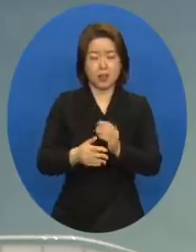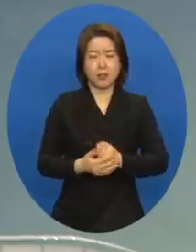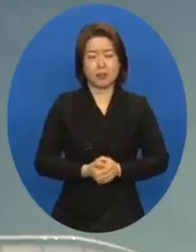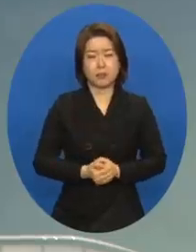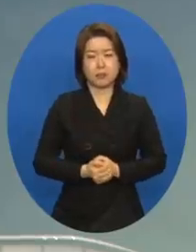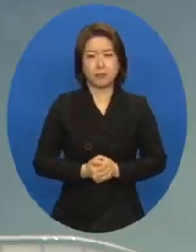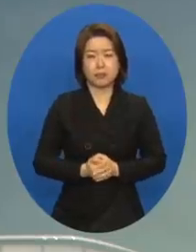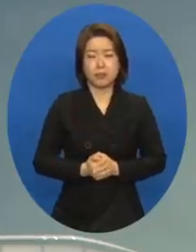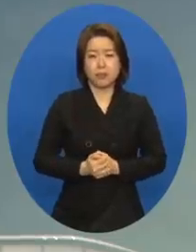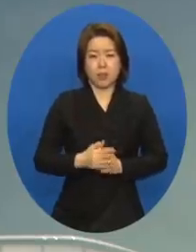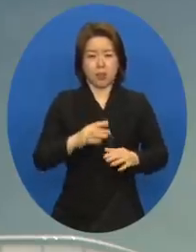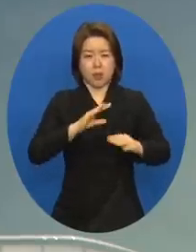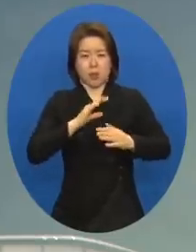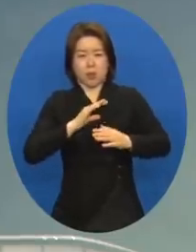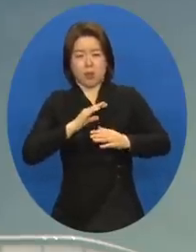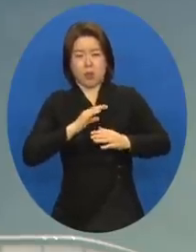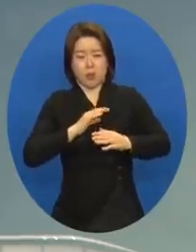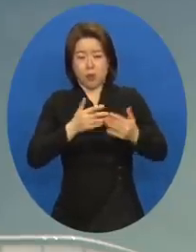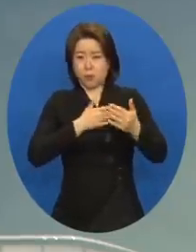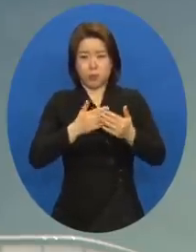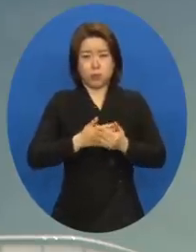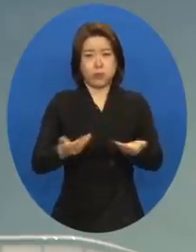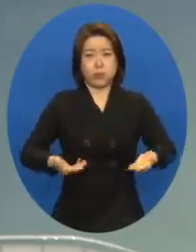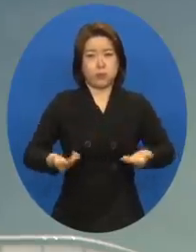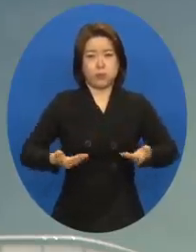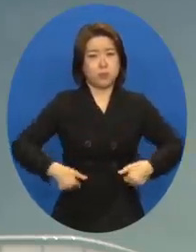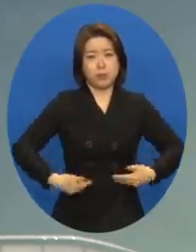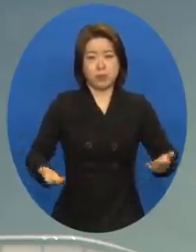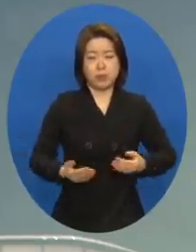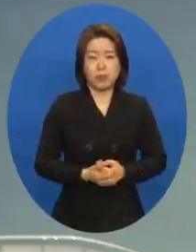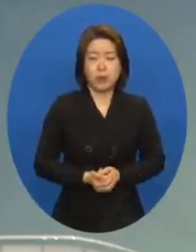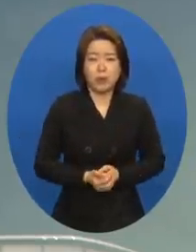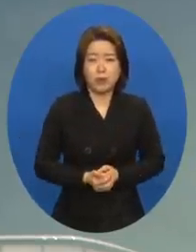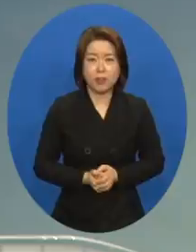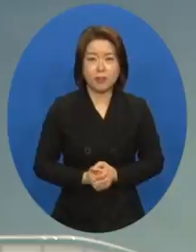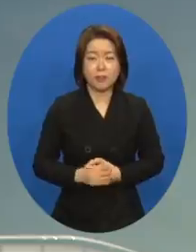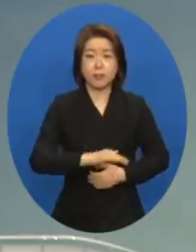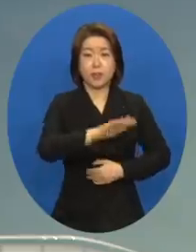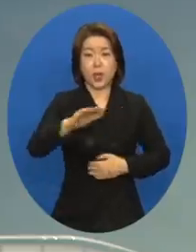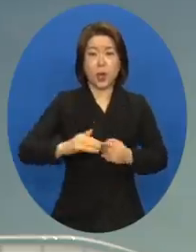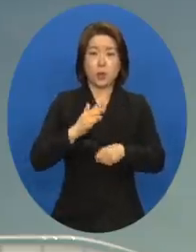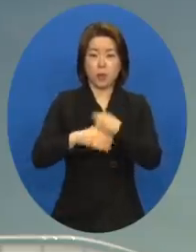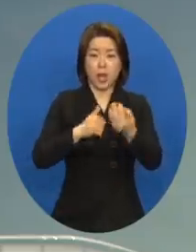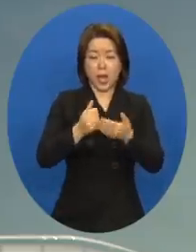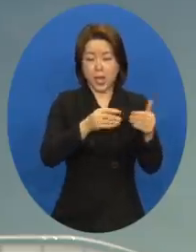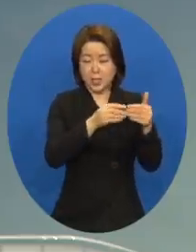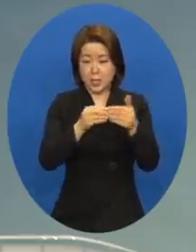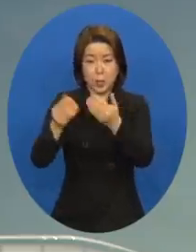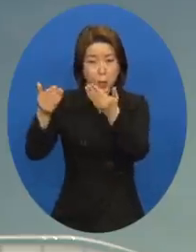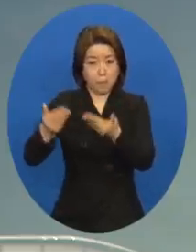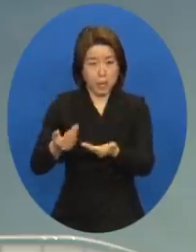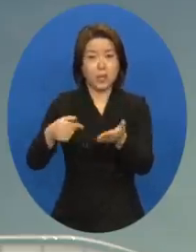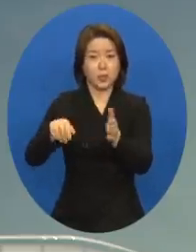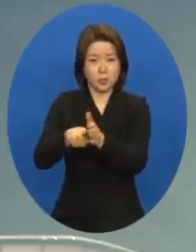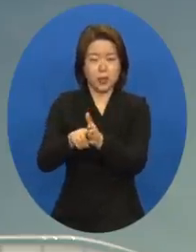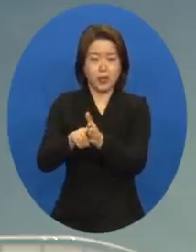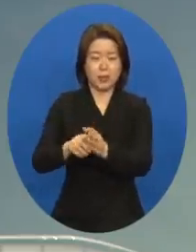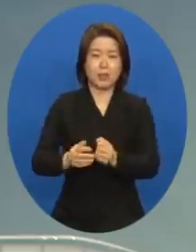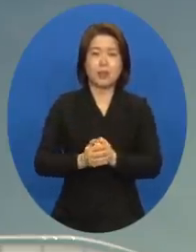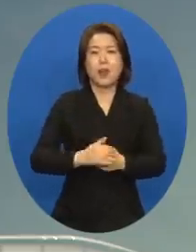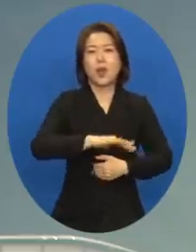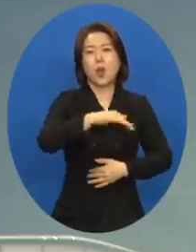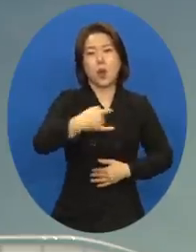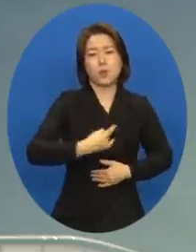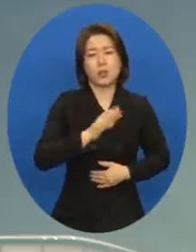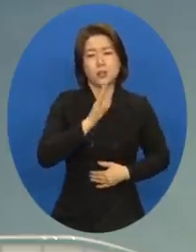하더라도 두려워할 이유가 없는 거죠. 우리가 하나님의 인도하심을 받기 위하여 우리에게